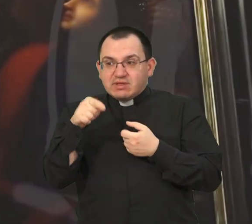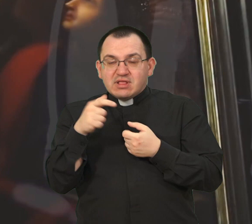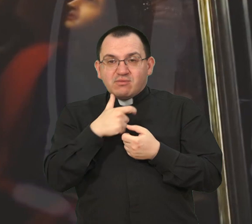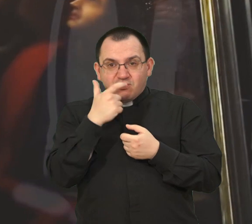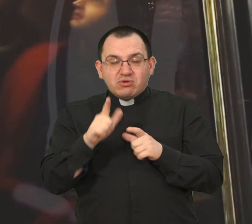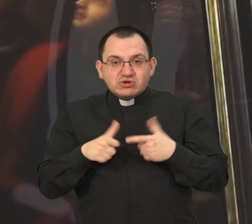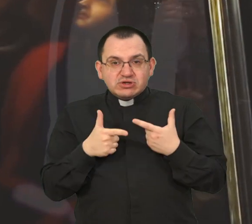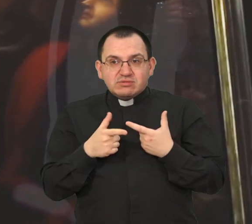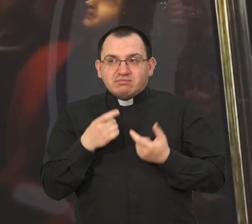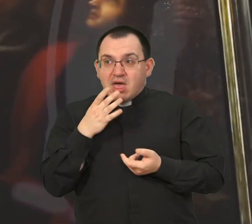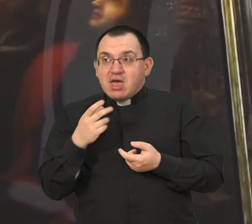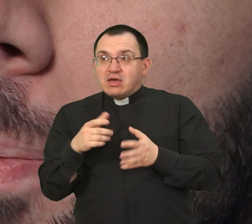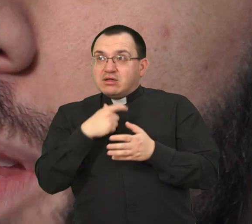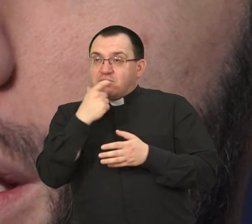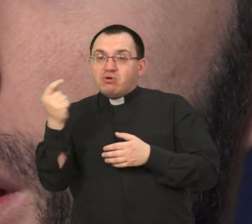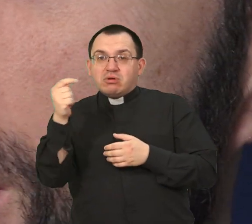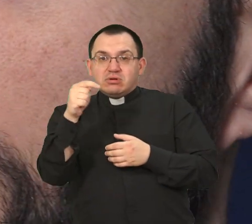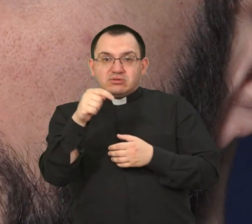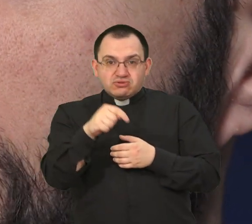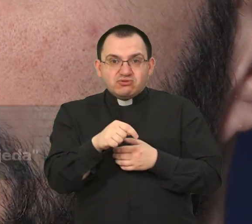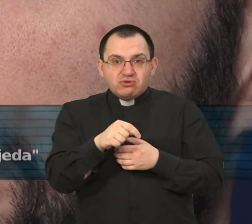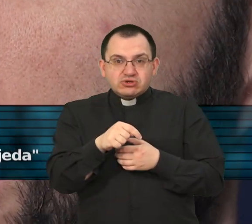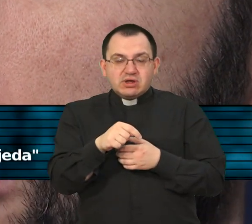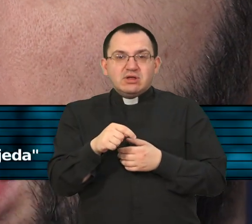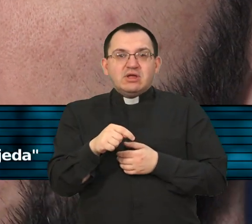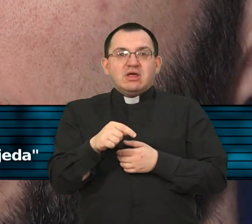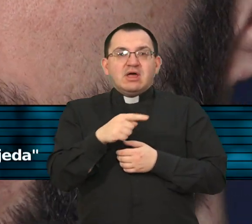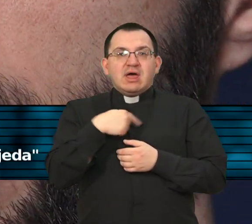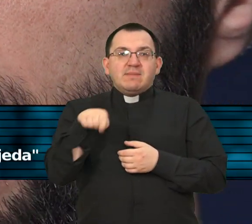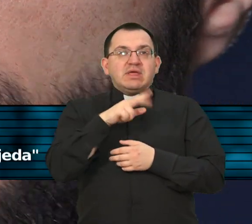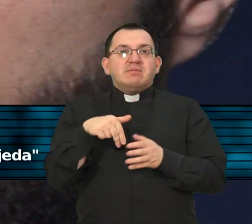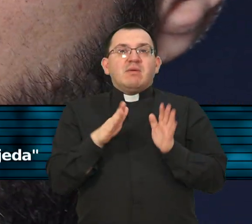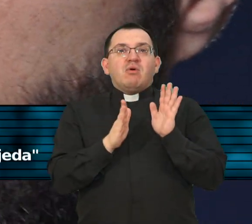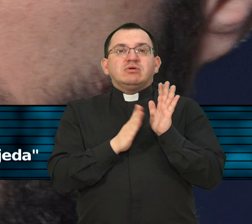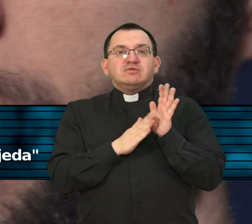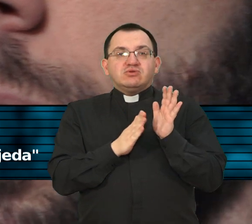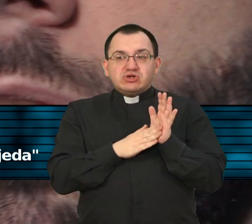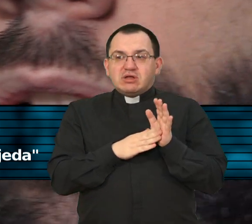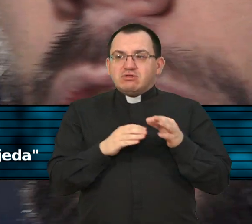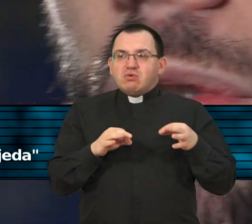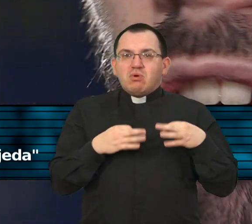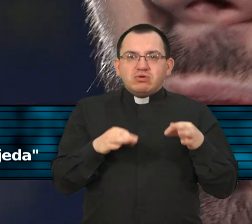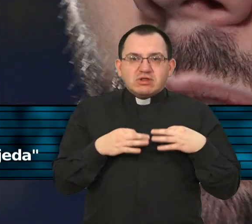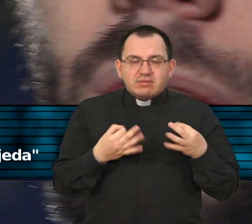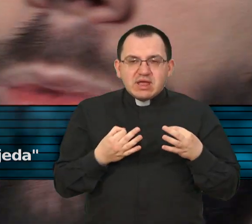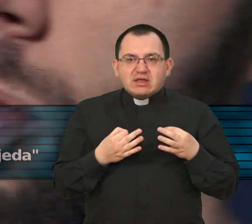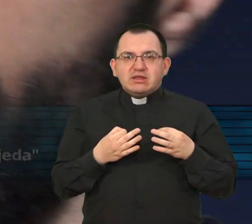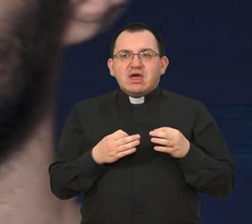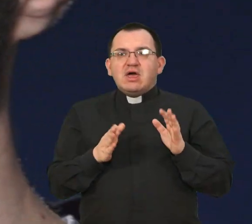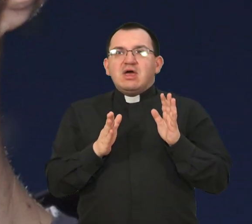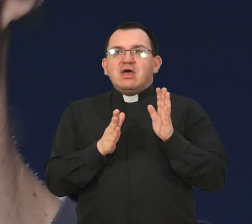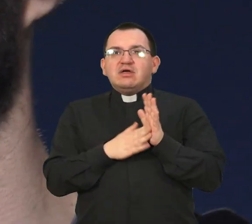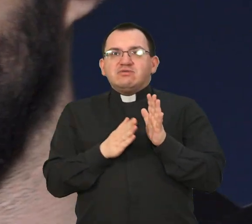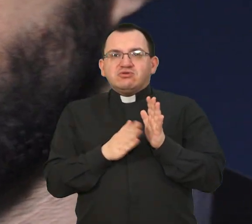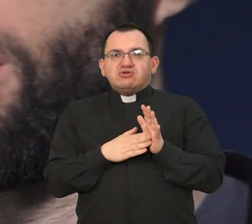kad Bog dođe, on čini. I mi imamo svjedočanstva ozdravljenja, svjedočanstva od emocionalnih